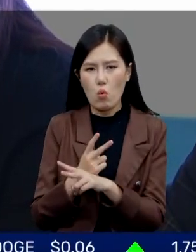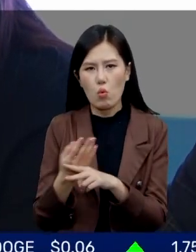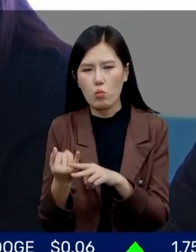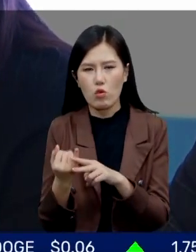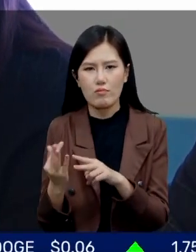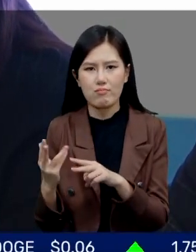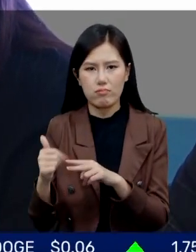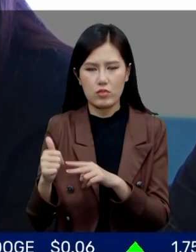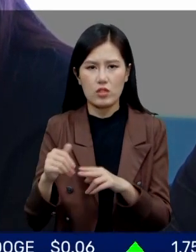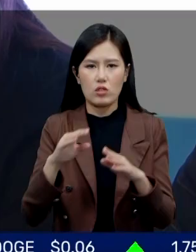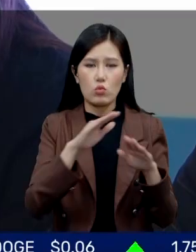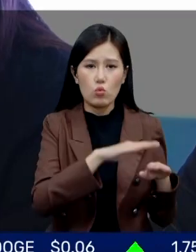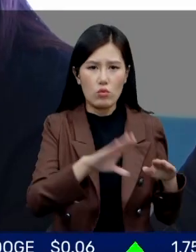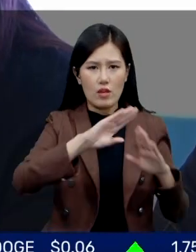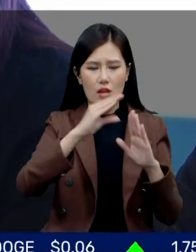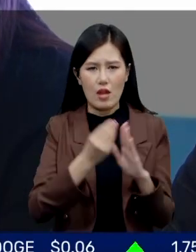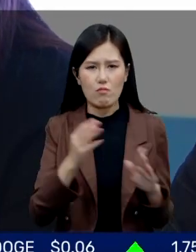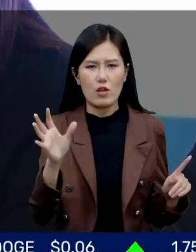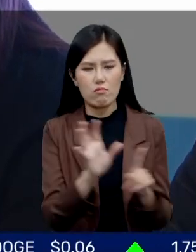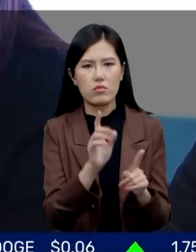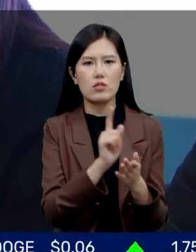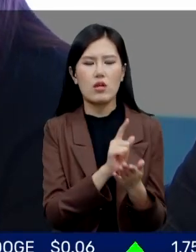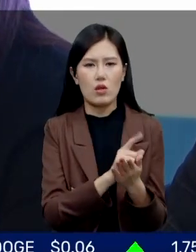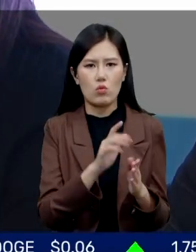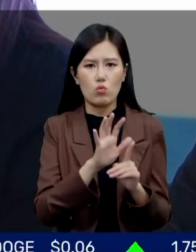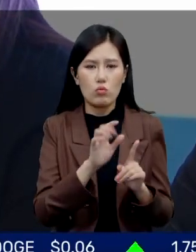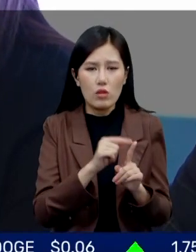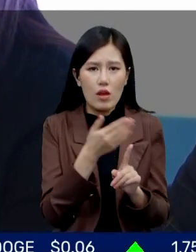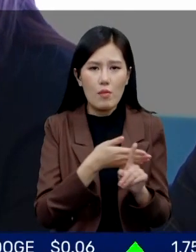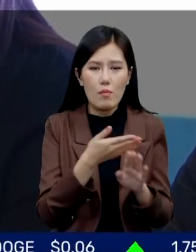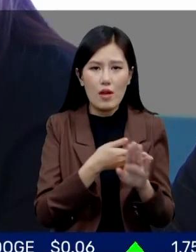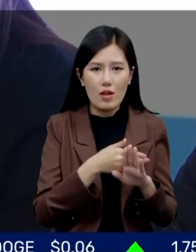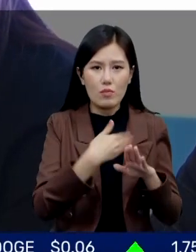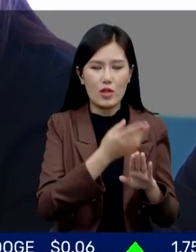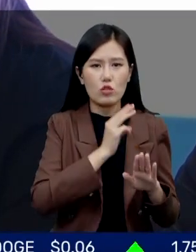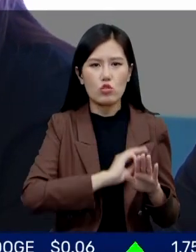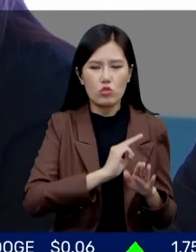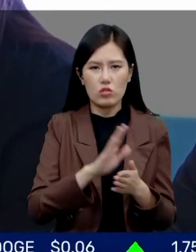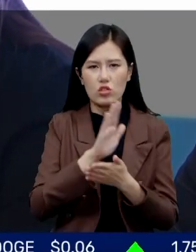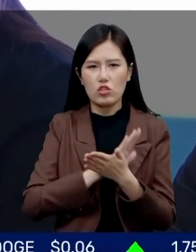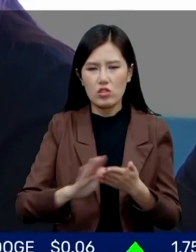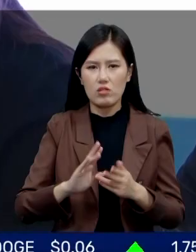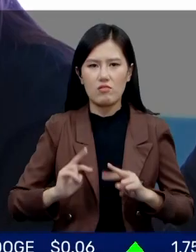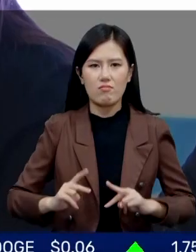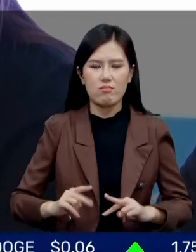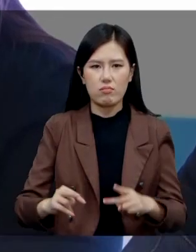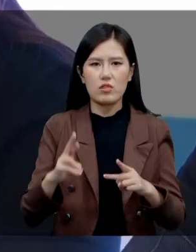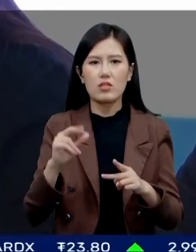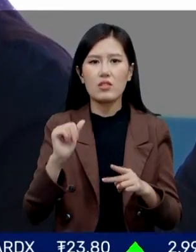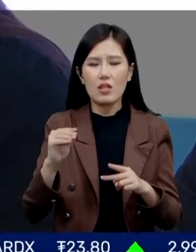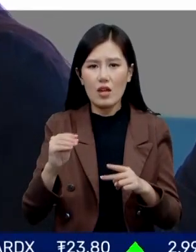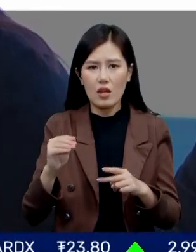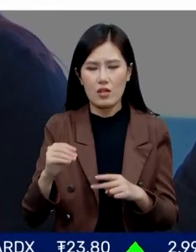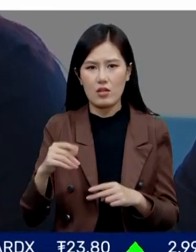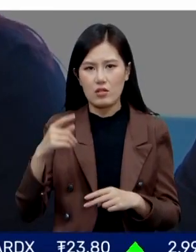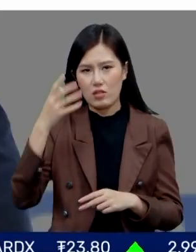бүл төвдөө байх хүүхд хамгааллын үйлчлэгийг шин шатнд гаргахад онцгойлон анхаарч бодлогын томоохон өөрчлөлтүүдийг бид нэр улсын хуралтай хамтран